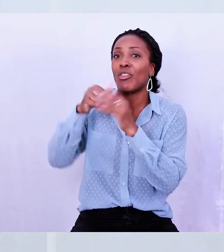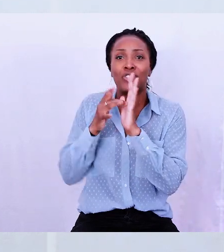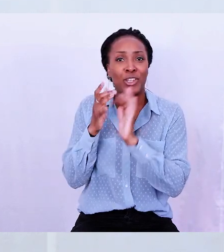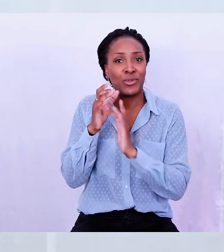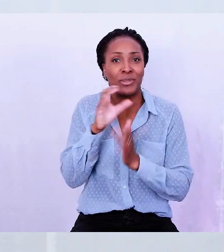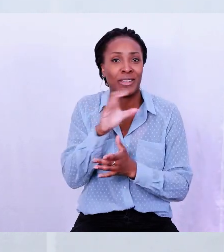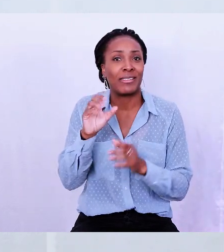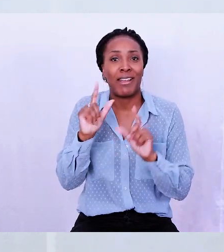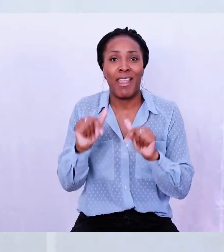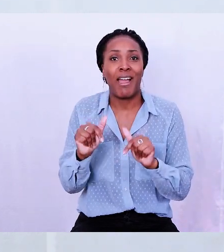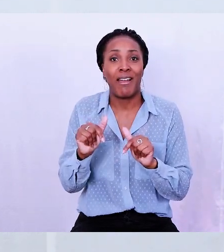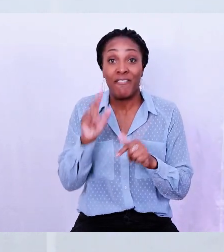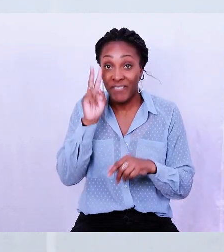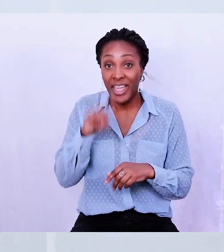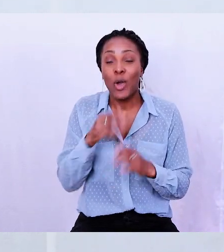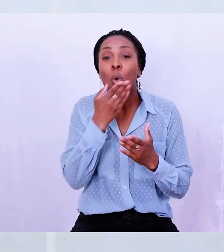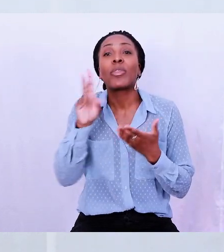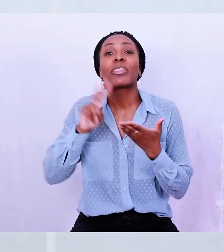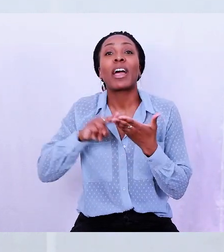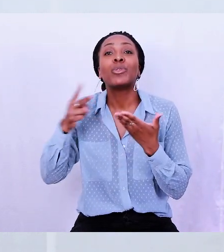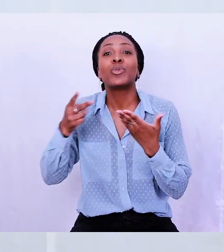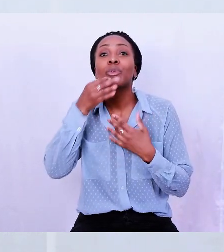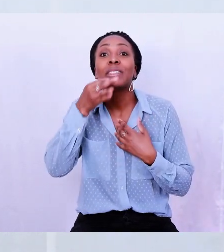dire textuellement « sauveur du monde ».